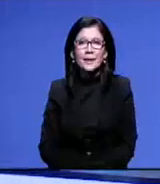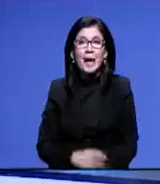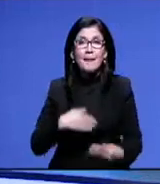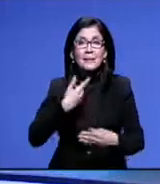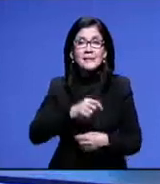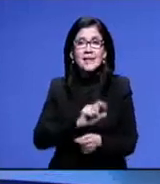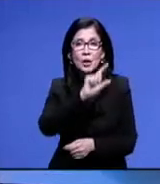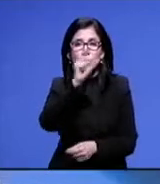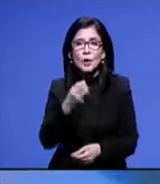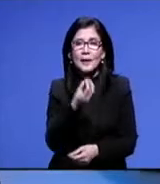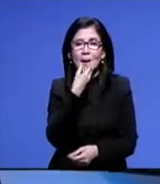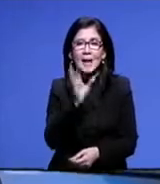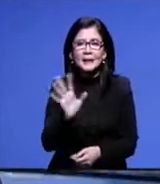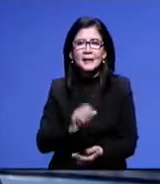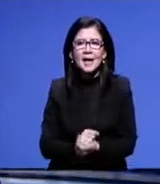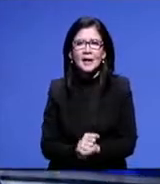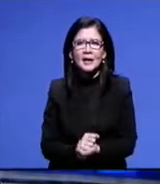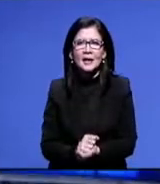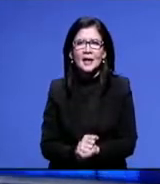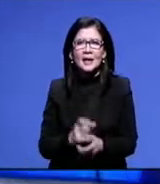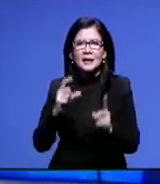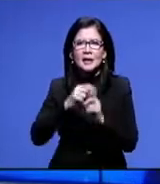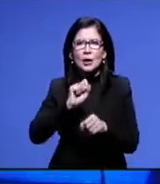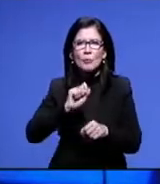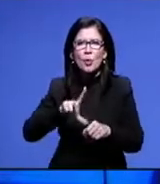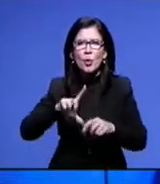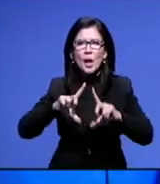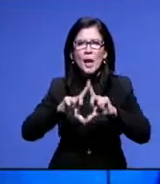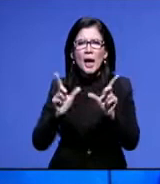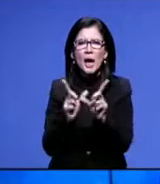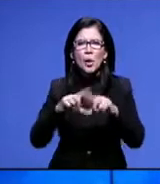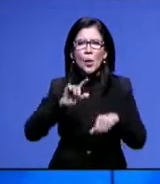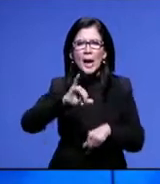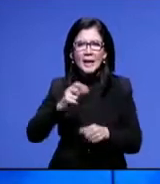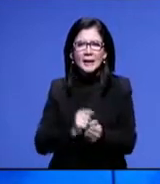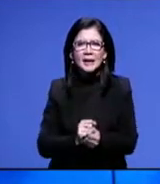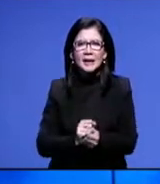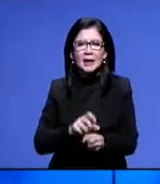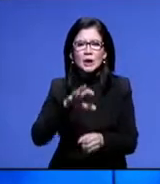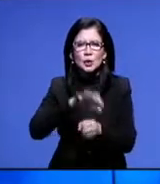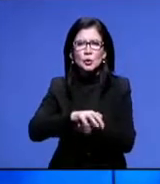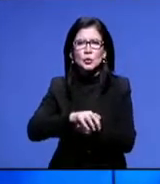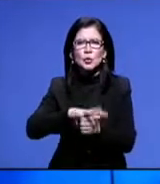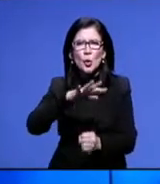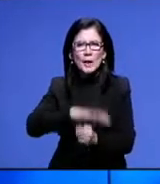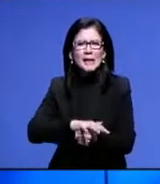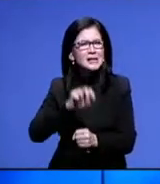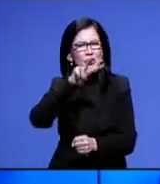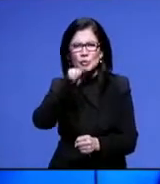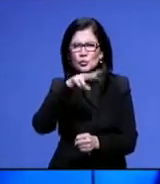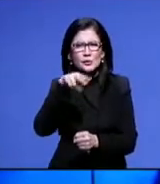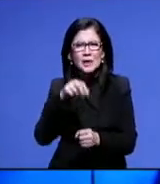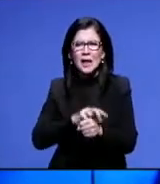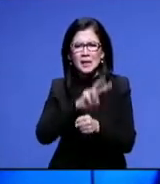Selama bulan Ramadan, warga di Polewali Mandar kesulitan mendapatkan pasokan gas LPG. Setelah berkeliling mencari gas,